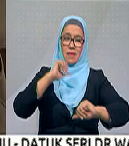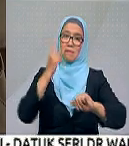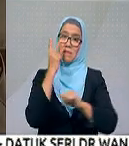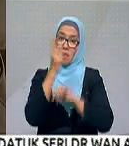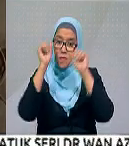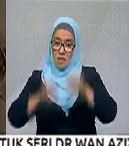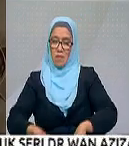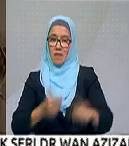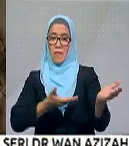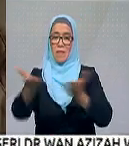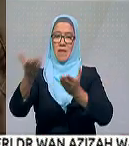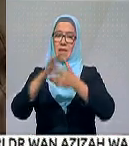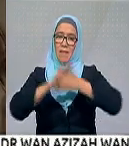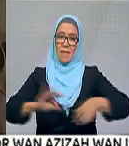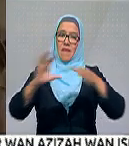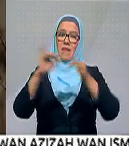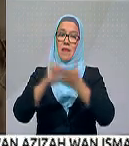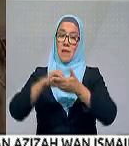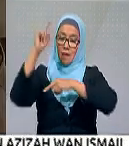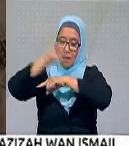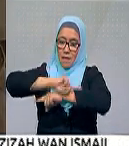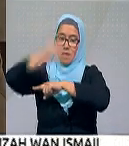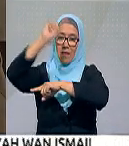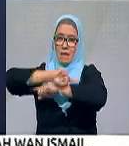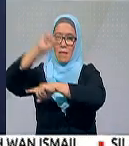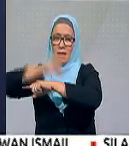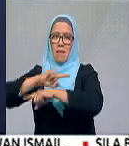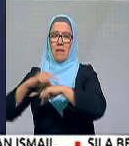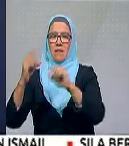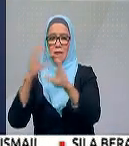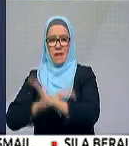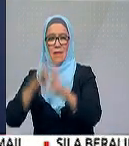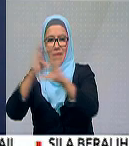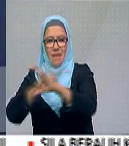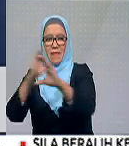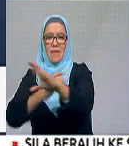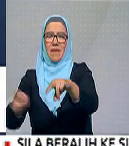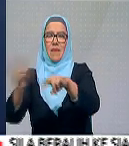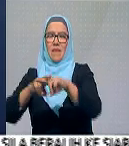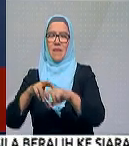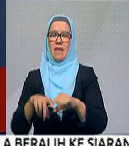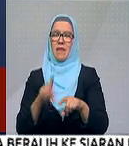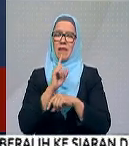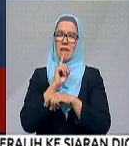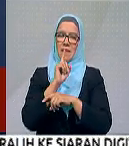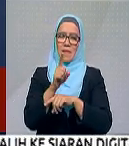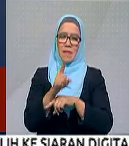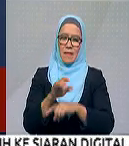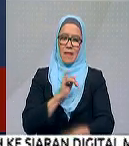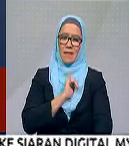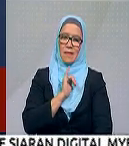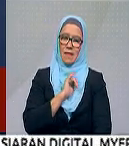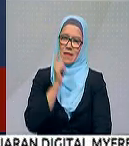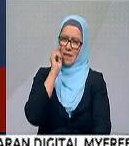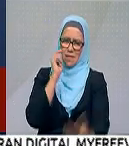setiap hari kita syuting tu, setiap hari dia makin meningkat cabaran dia. Kita ni saya memang tukar, saya tadi tengok pun saya rasa macam ish,